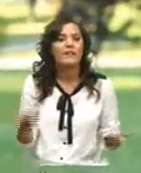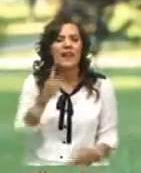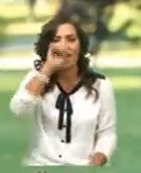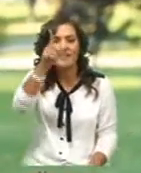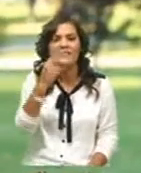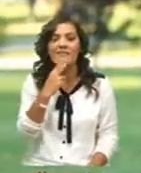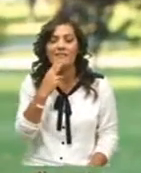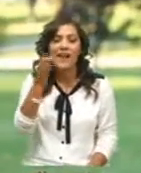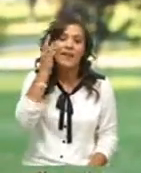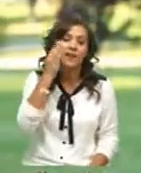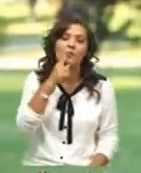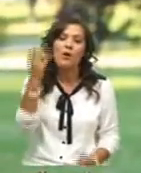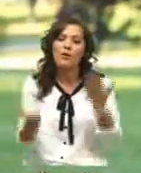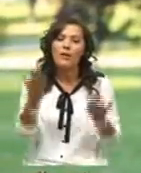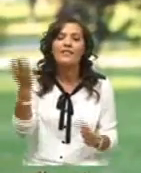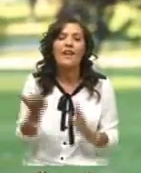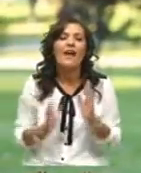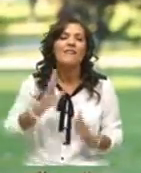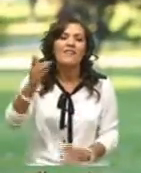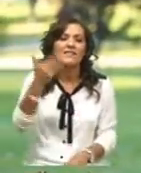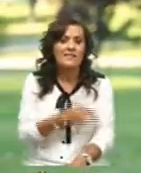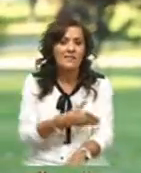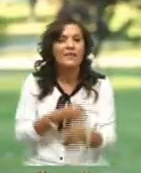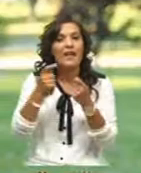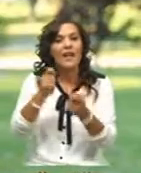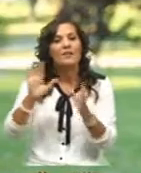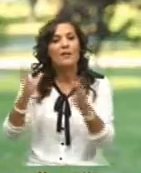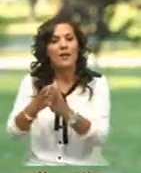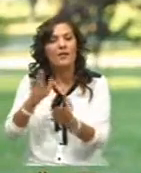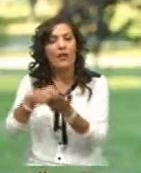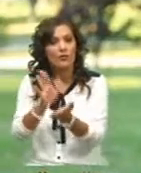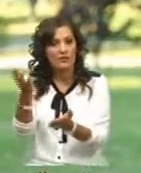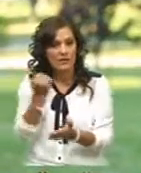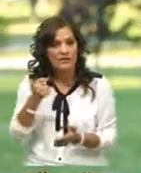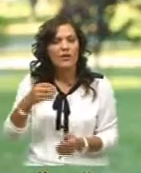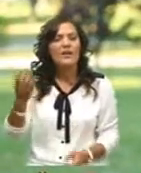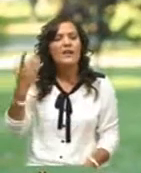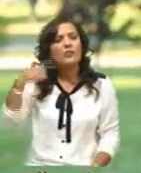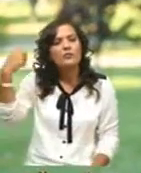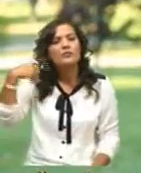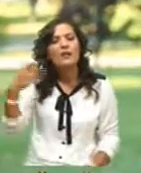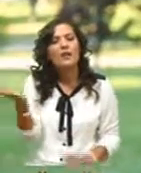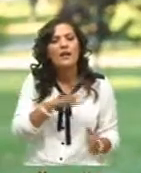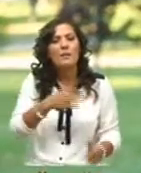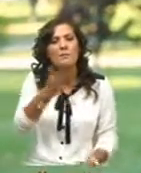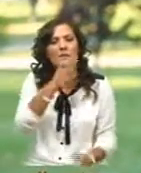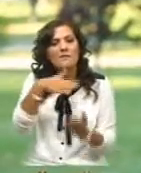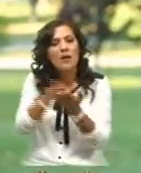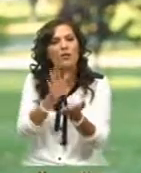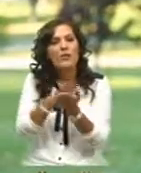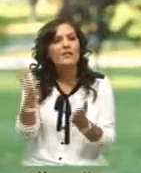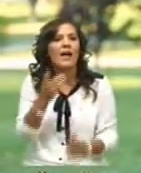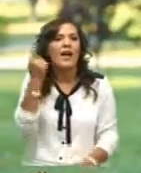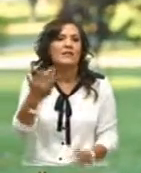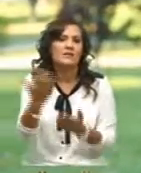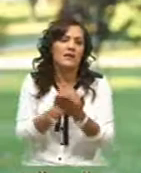yalnız kadınlar erkeklere oranla daha fazla hizmet ve eğitim alanında ve sosyal olanın aksine bilimsel prestijli ödüllerden